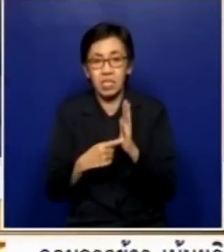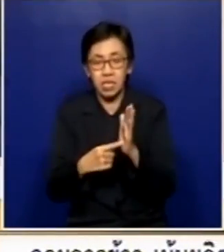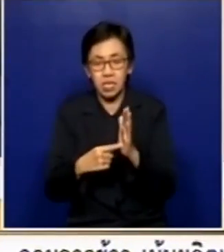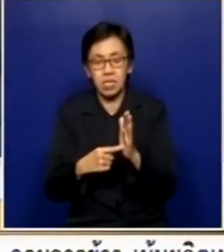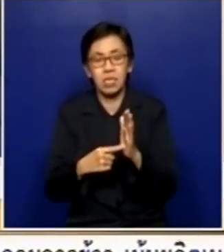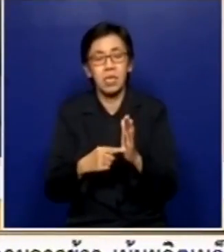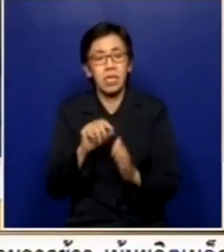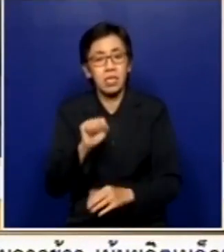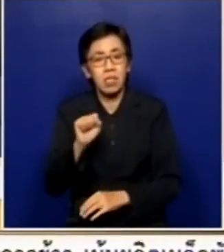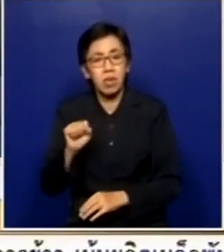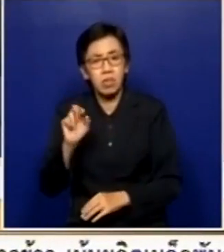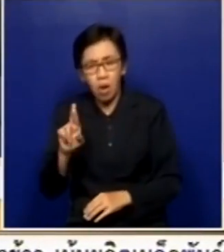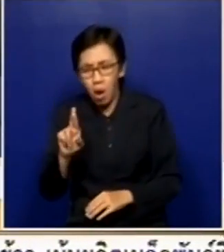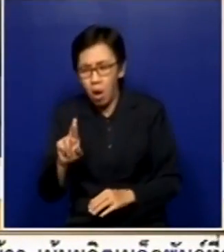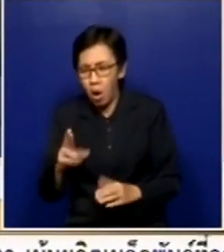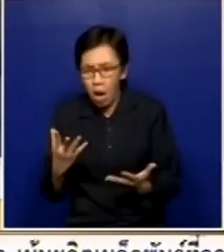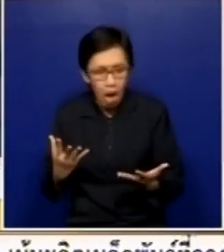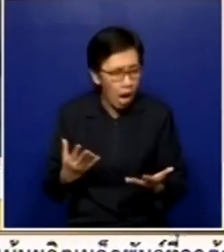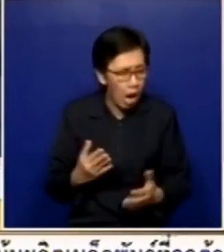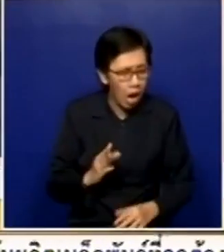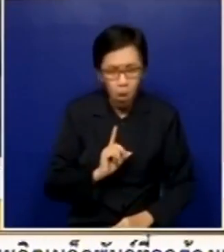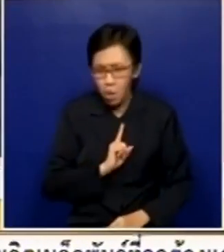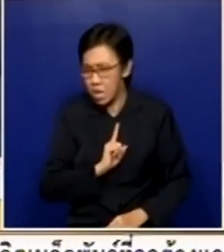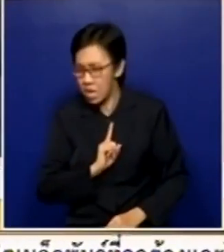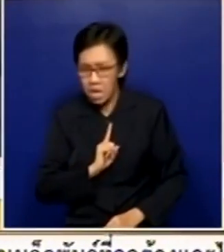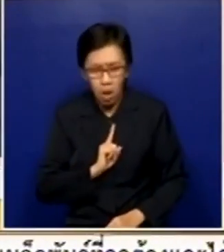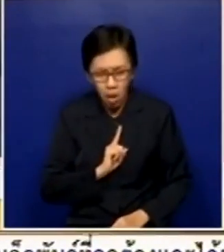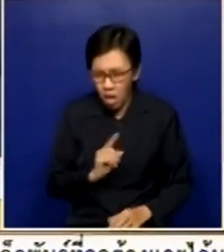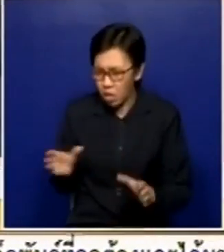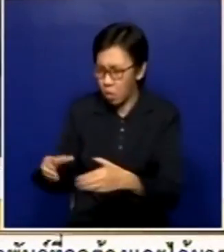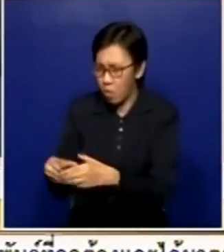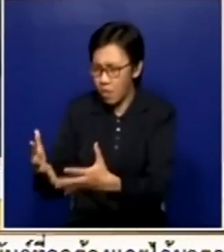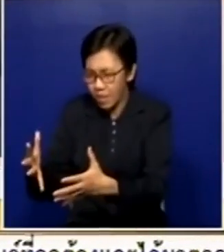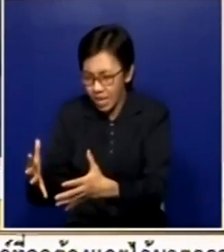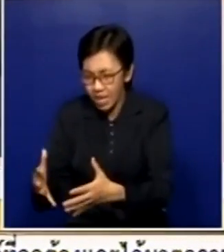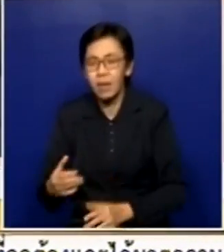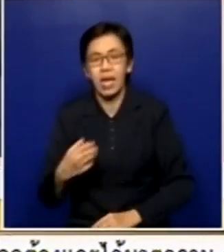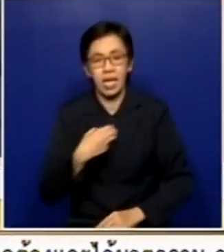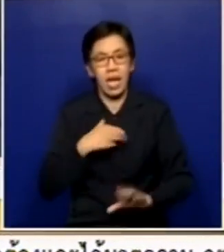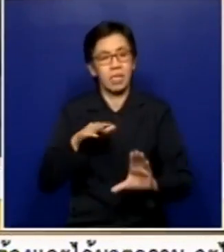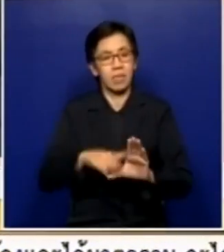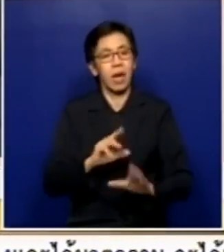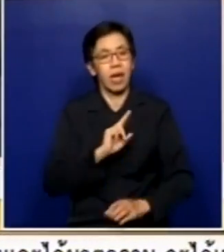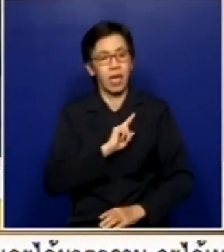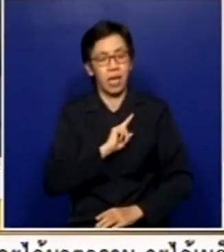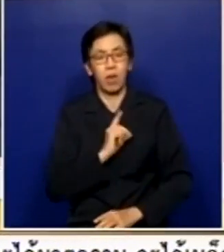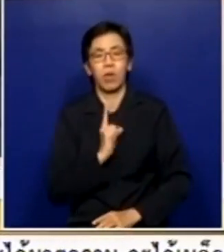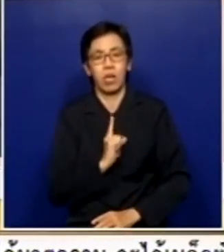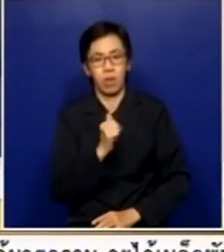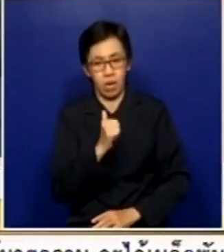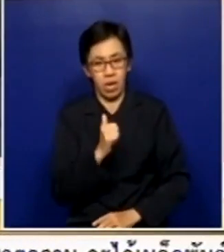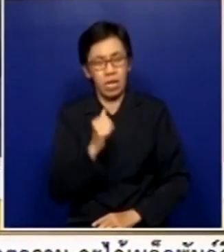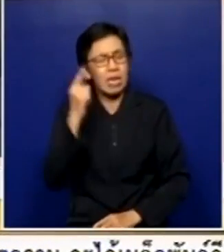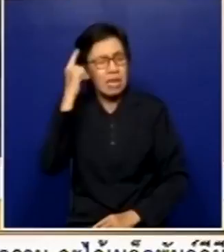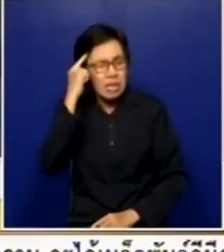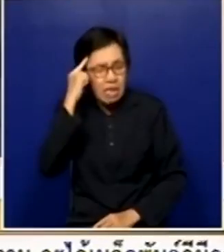สทรแต่ไม่มีเพื่อนร่วมอุดมการณ์ที่จะมาลงสมัครเป็นกลุ่มด้วยกันเขาก็สามารถลงสมัครคนเดียวได้เราก็ไม่ควรจะไปผิดกั้นถ้าเขาลงมา